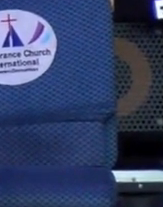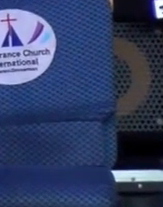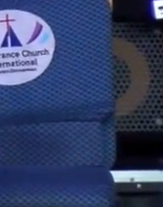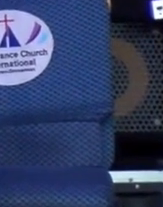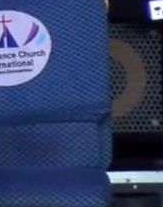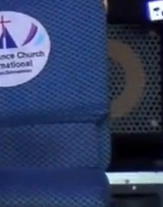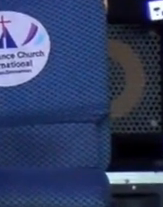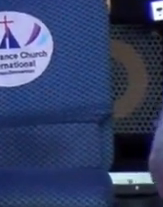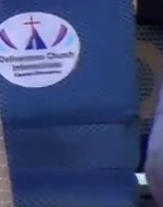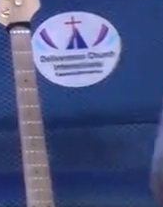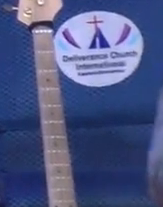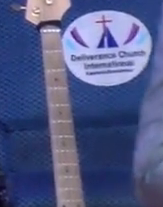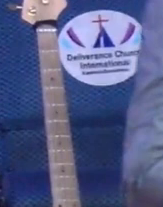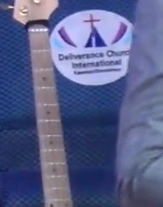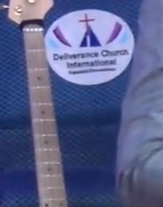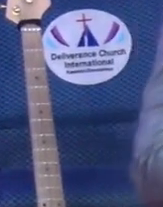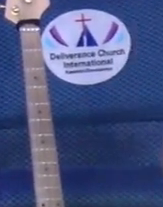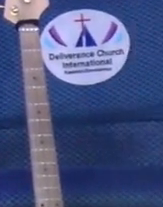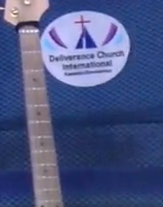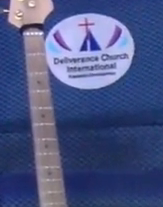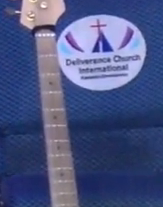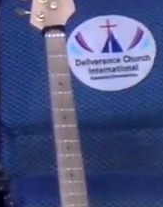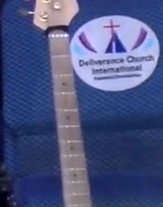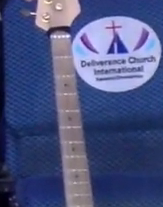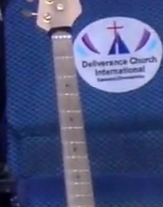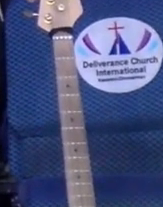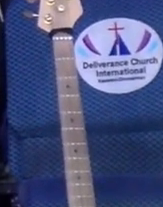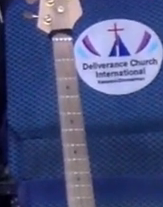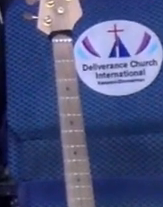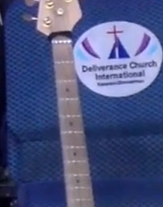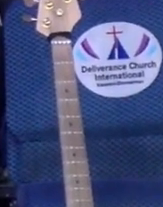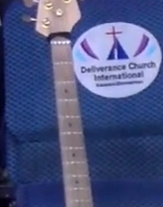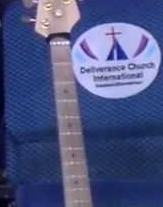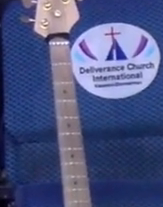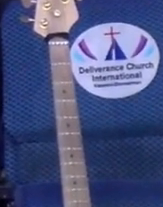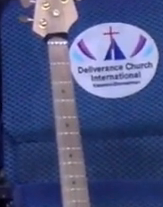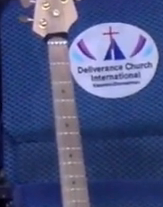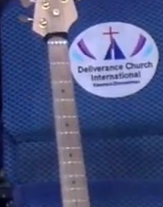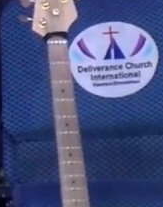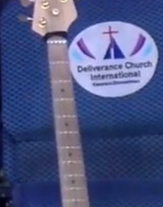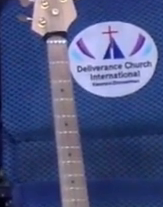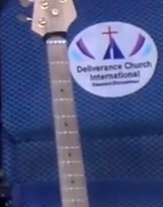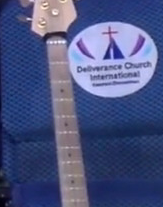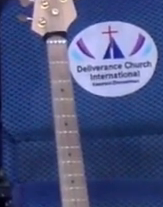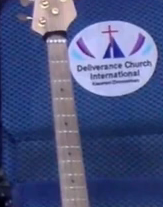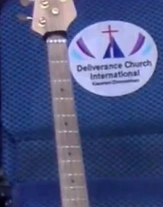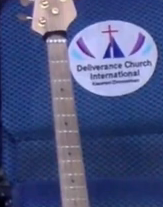So we asked him. Basi tukamhoji. Mwalimu. Mwalimu. What's going on? Ni nini kinachoendelea? He said.